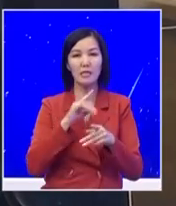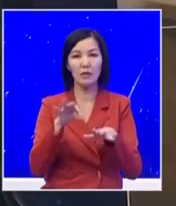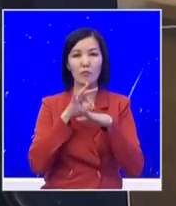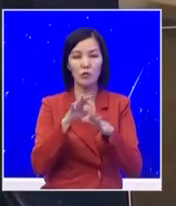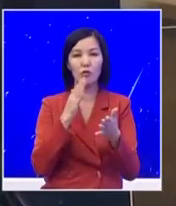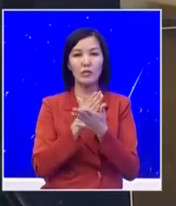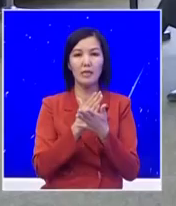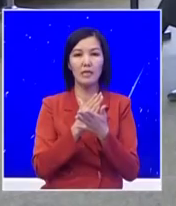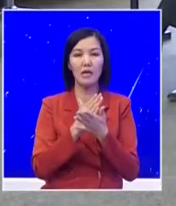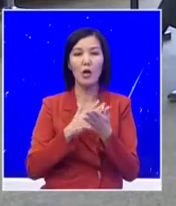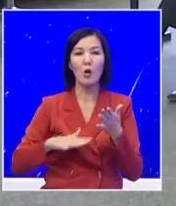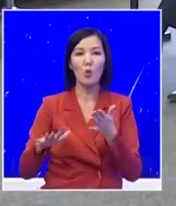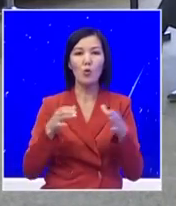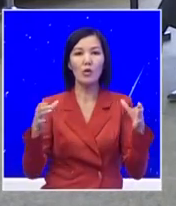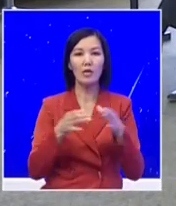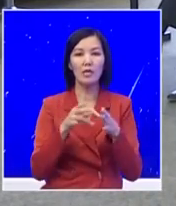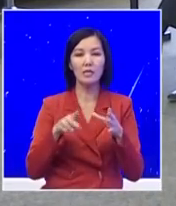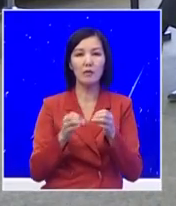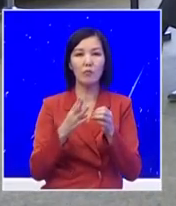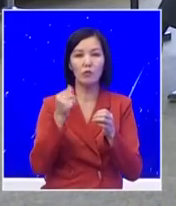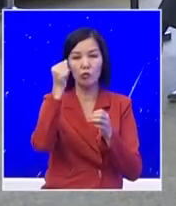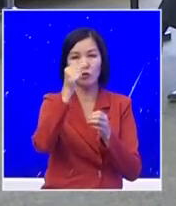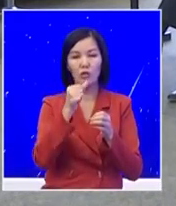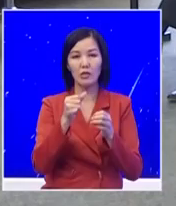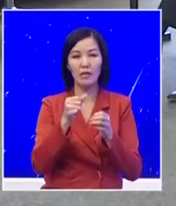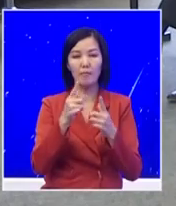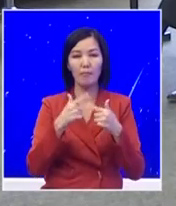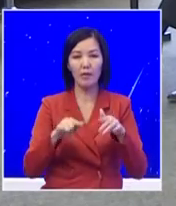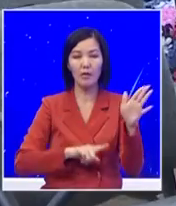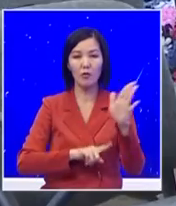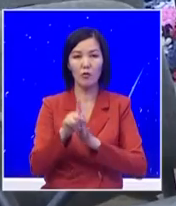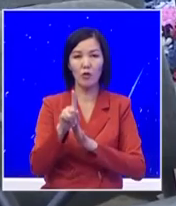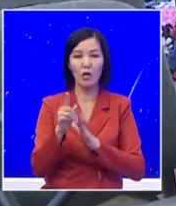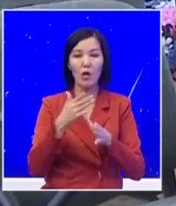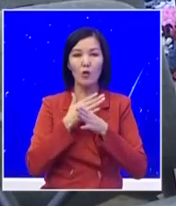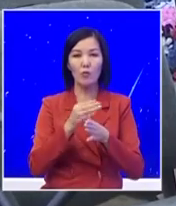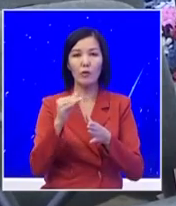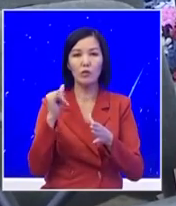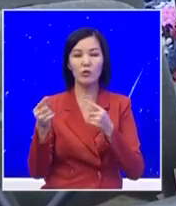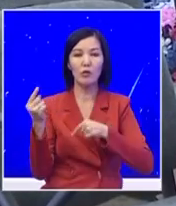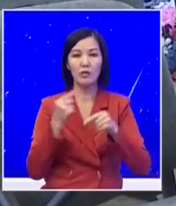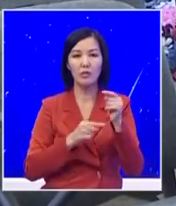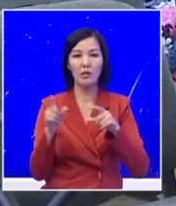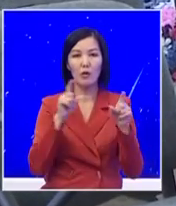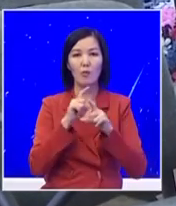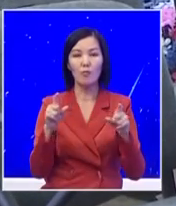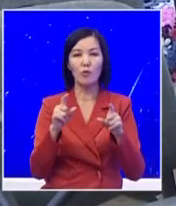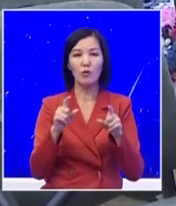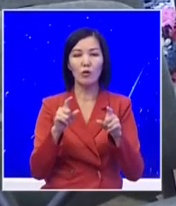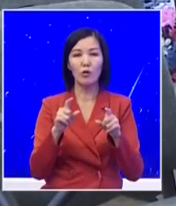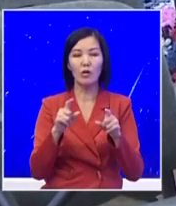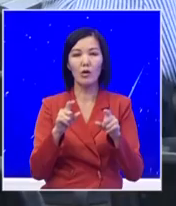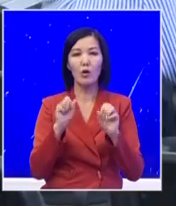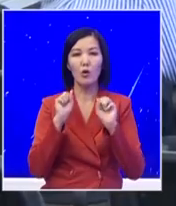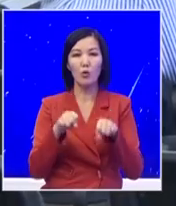кетейік, өңірлік кеңес облыста 2013 жылдан бері жұмыс істеп келеді. Олардың көмегімен жетісулық кәсіпкерлік субъектілерінің мүліктік